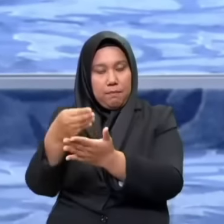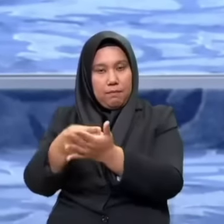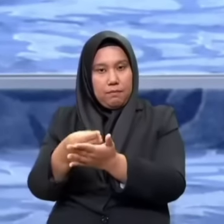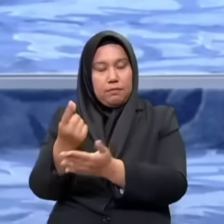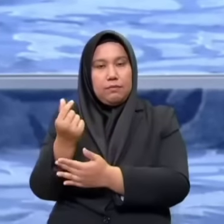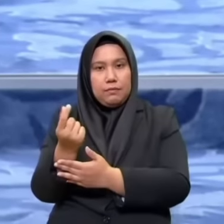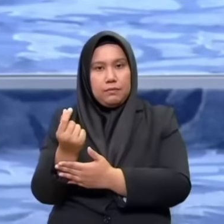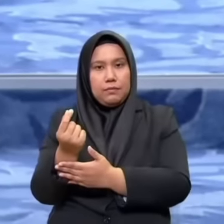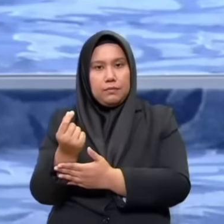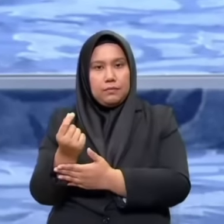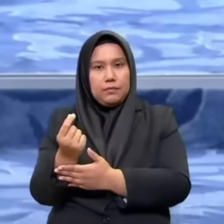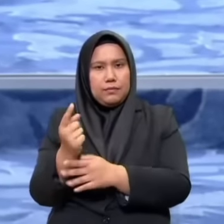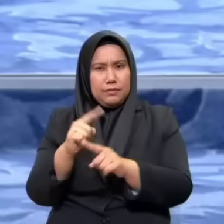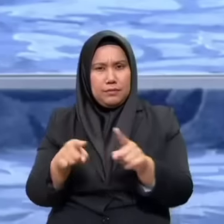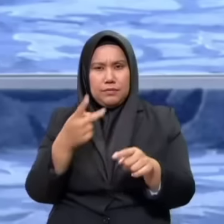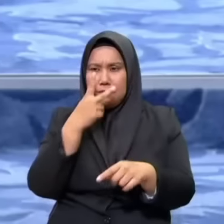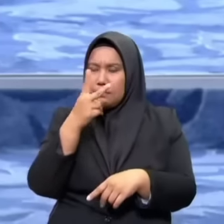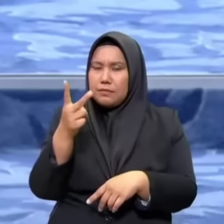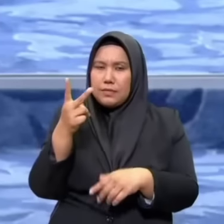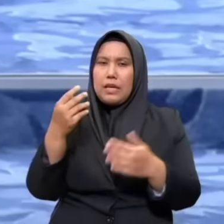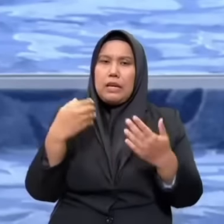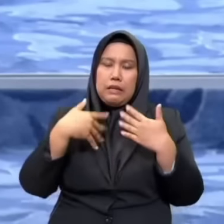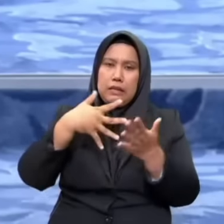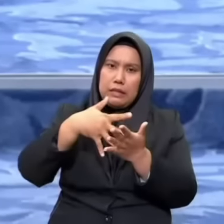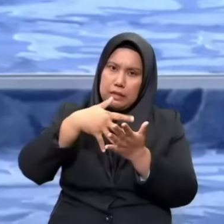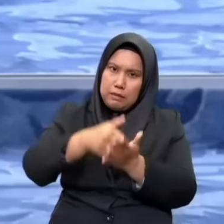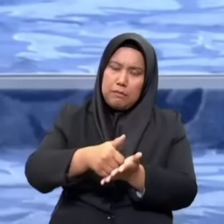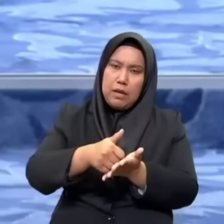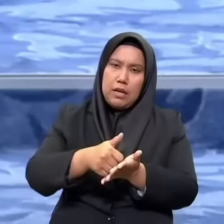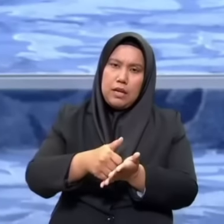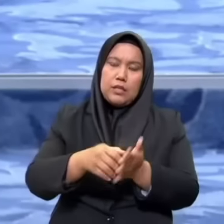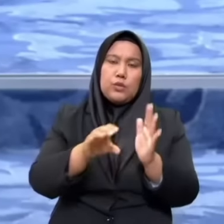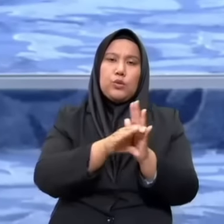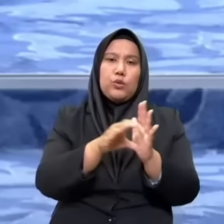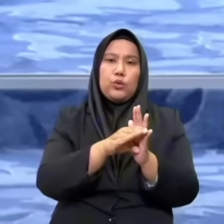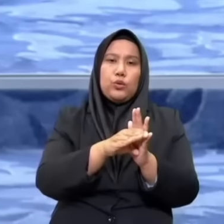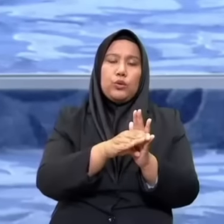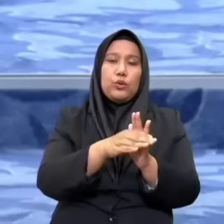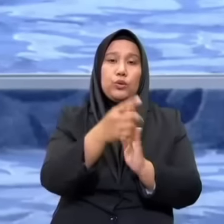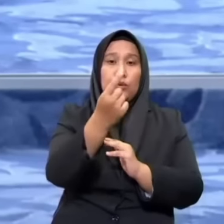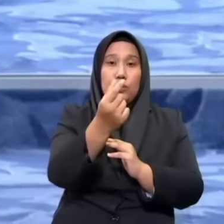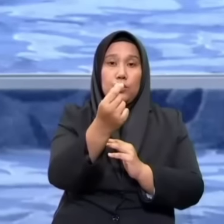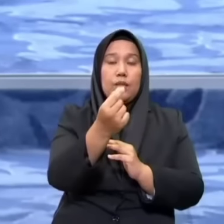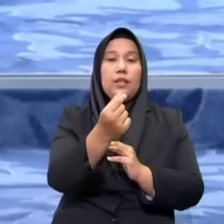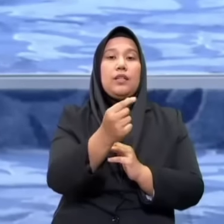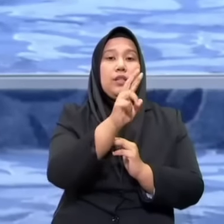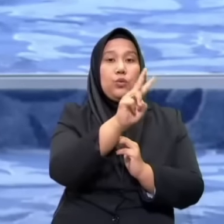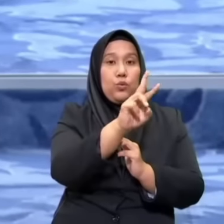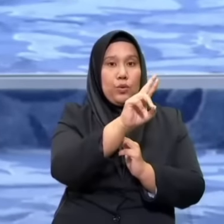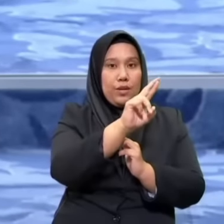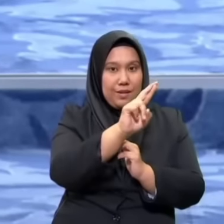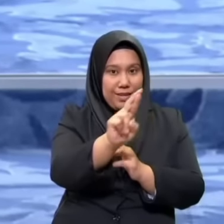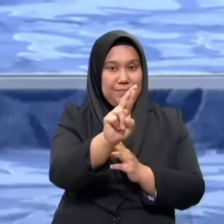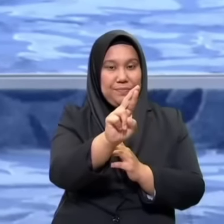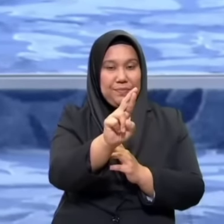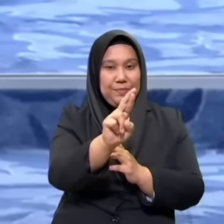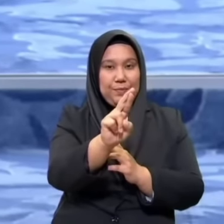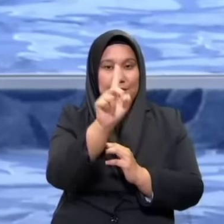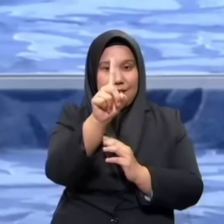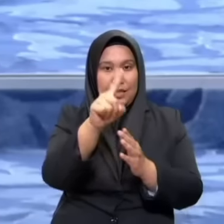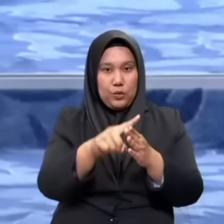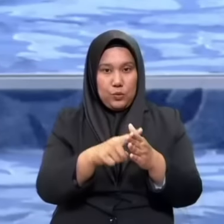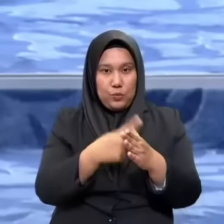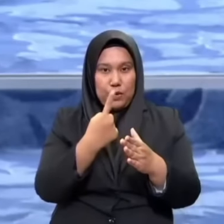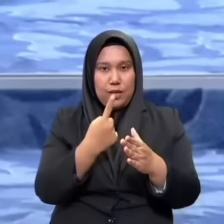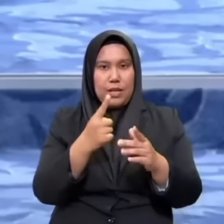Tetapi kita lihat ada kelemahan dari segi pendapatan ini. Umpamanya, kalau pendapatannya RM2,000 sebulan, tapi